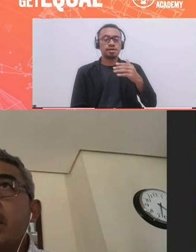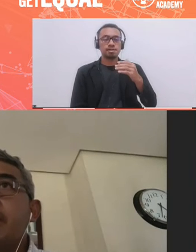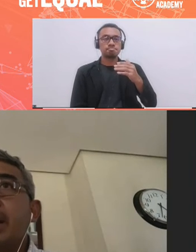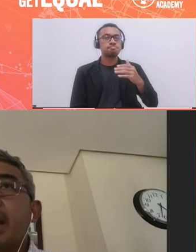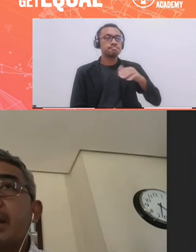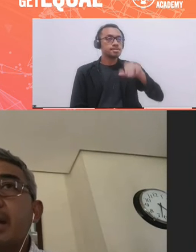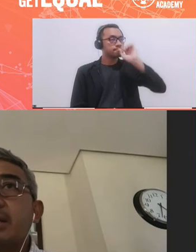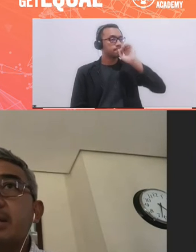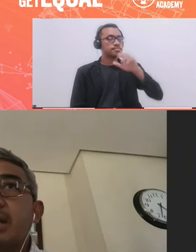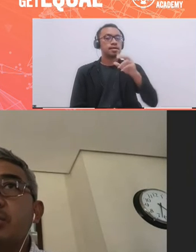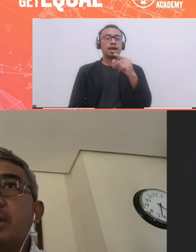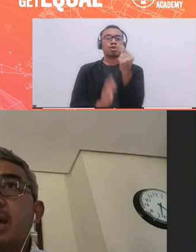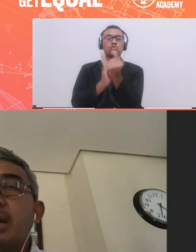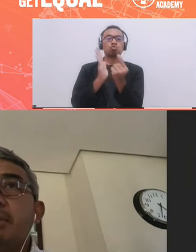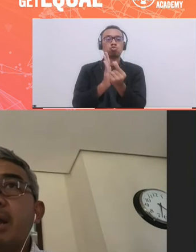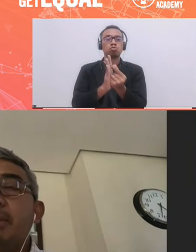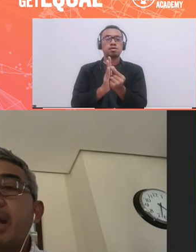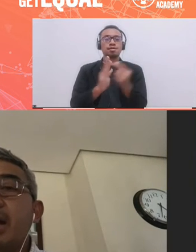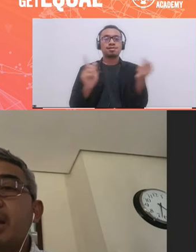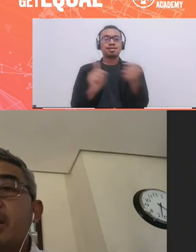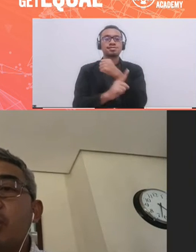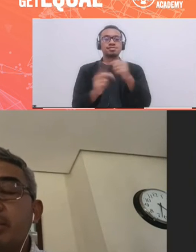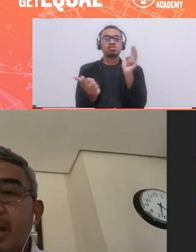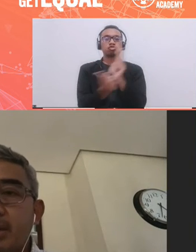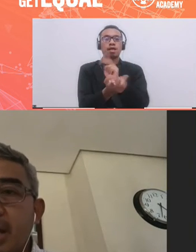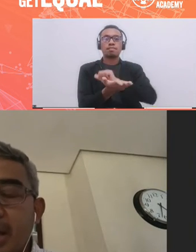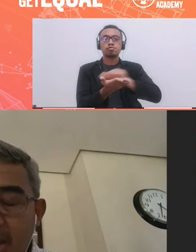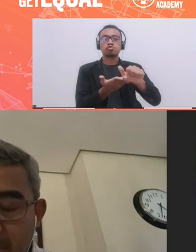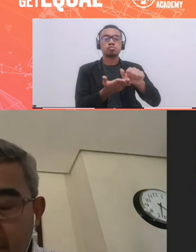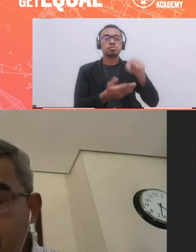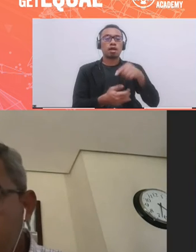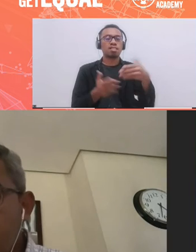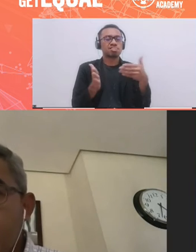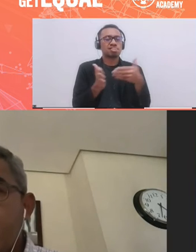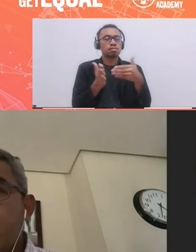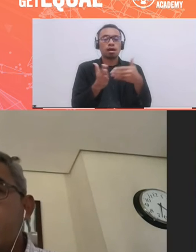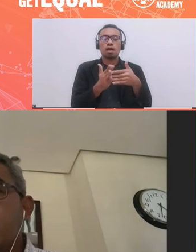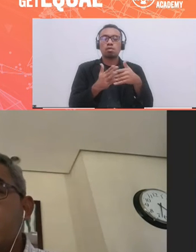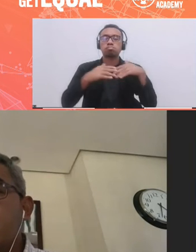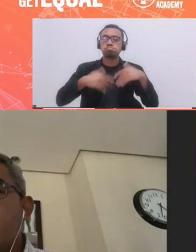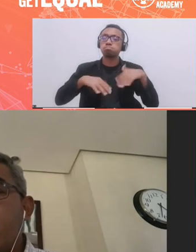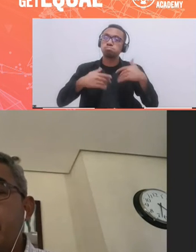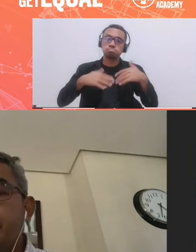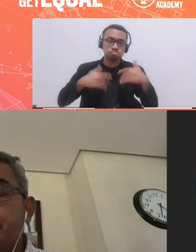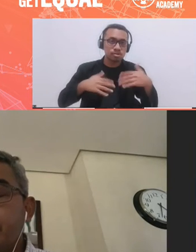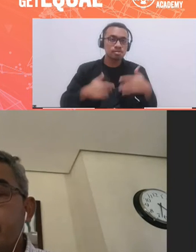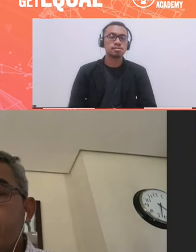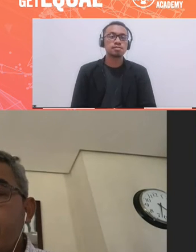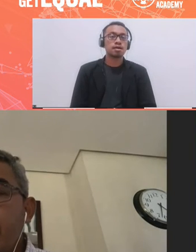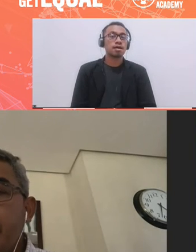PKS, ya, penghilangan kekerasan seksual, sekarang ini menghadapi tantangan yang luar biasa. Karena apa? Karena di